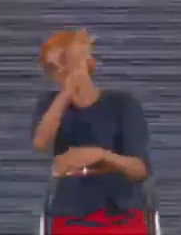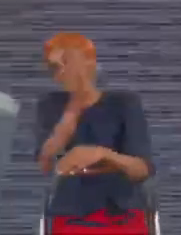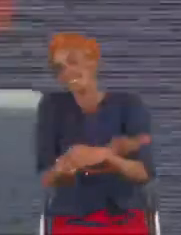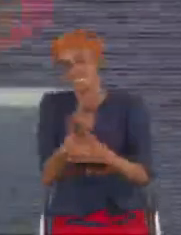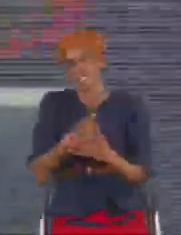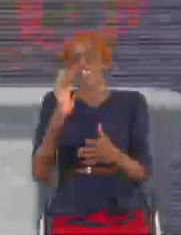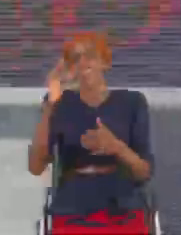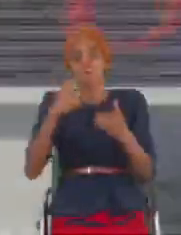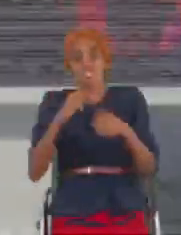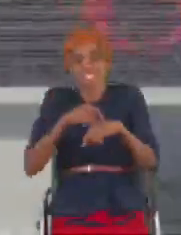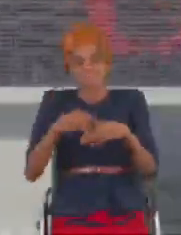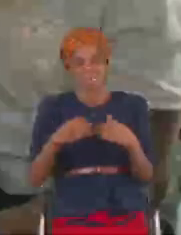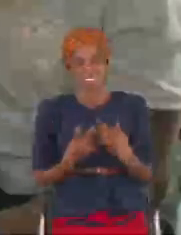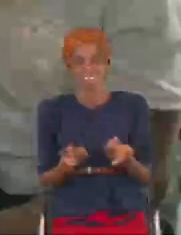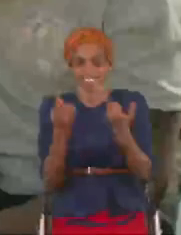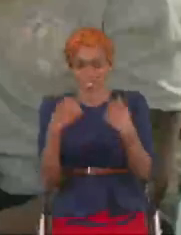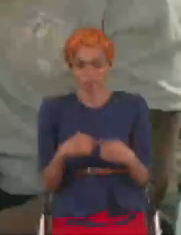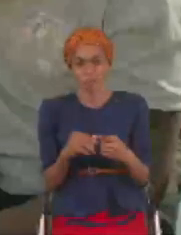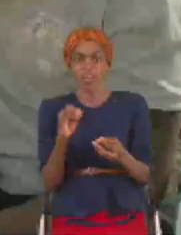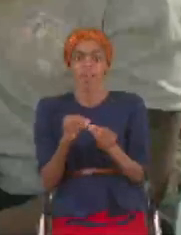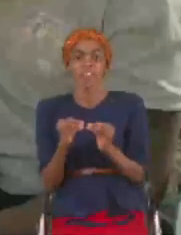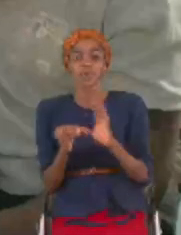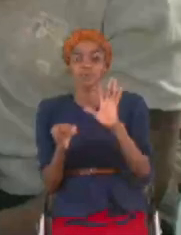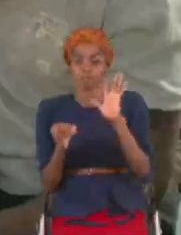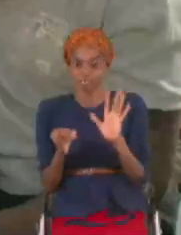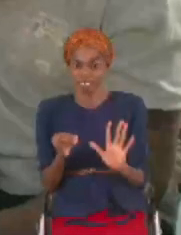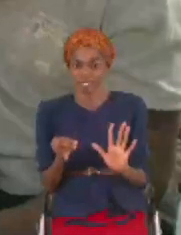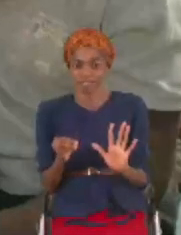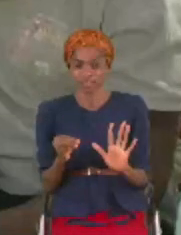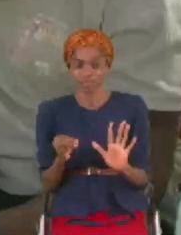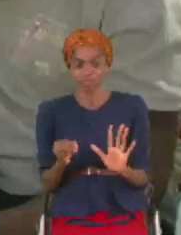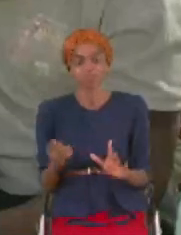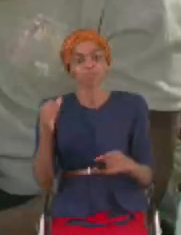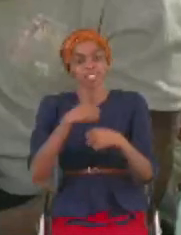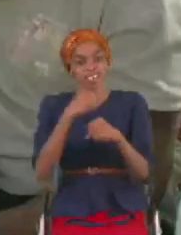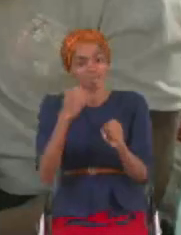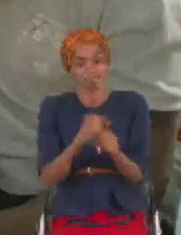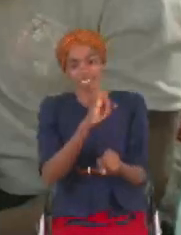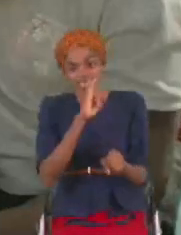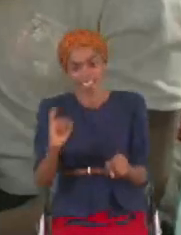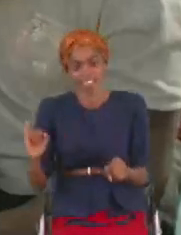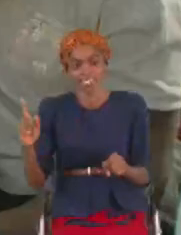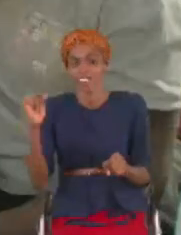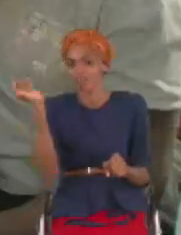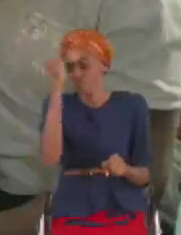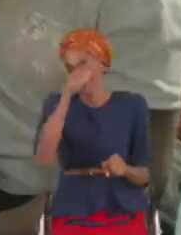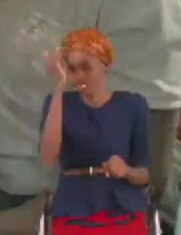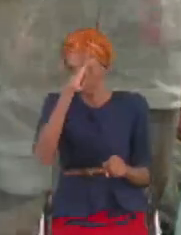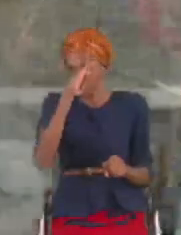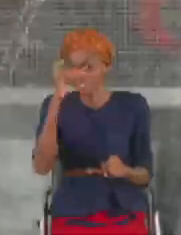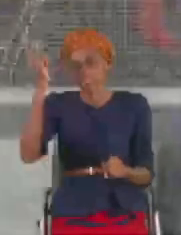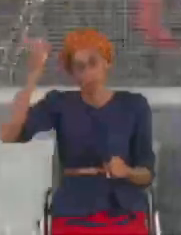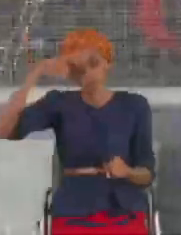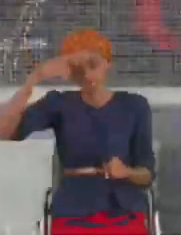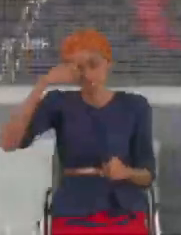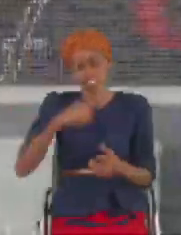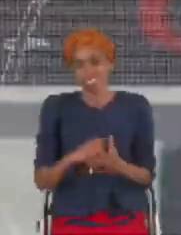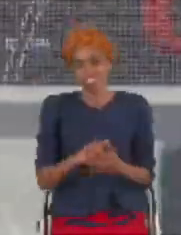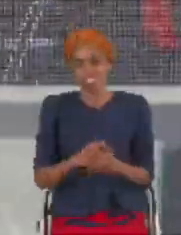toner a sonné maintenant 5e en iran l'instant si